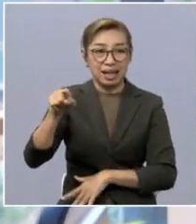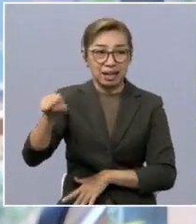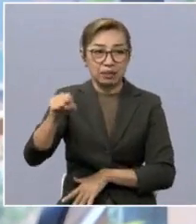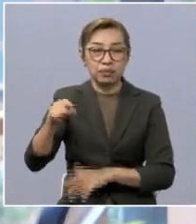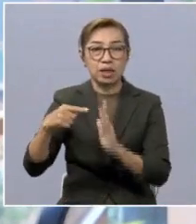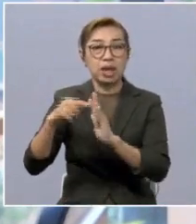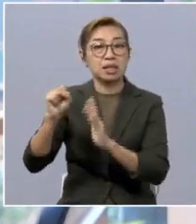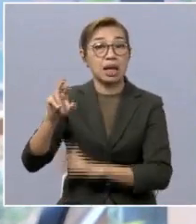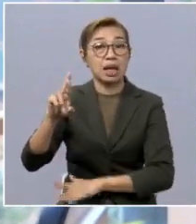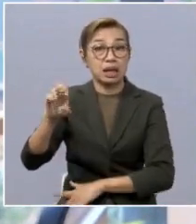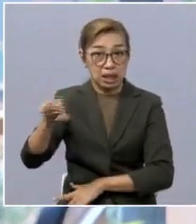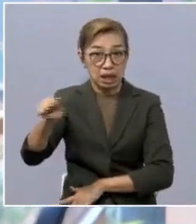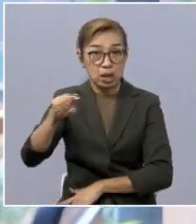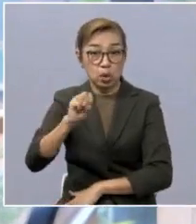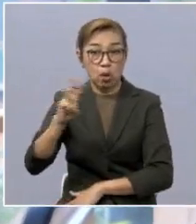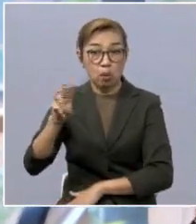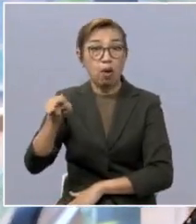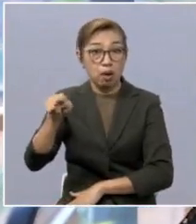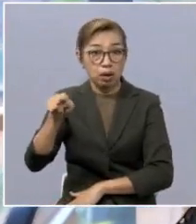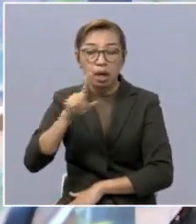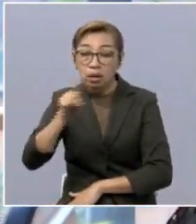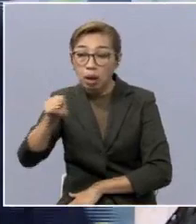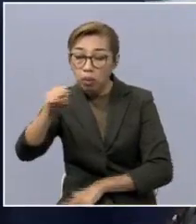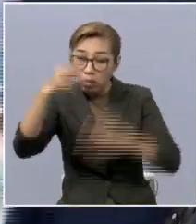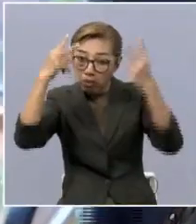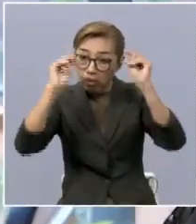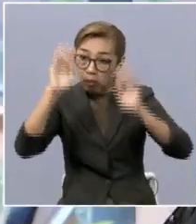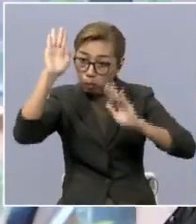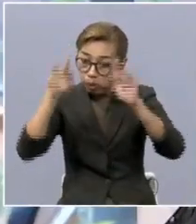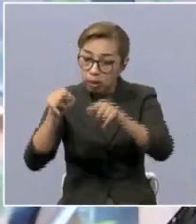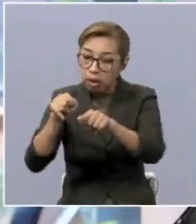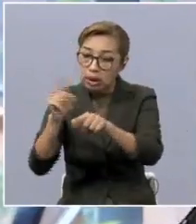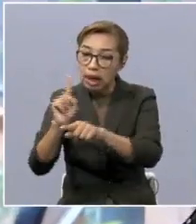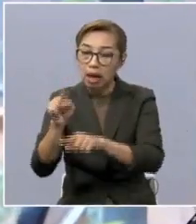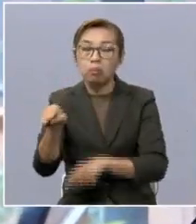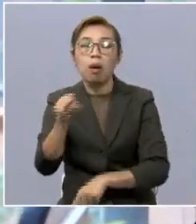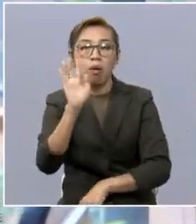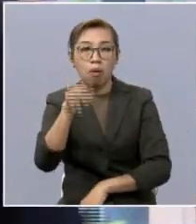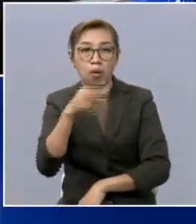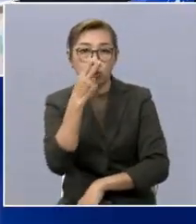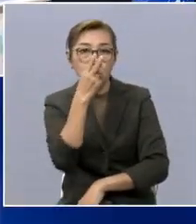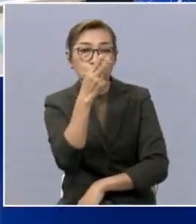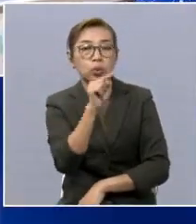ได้เน้นเฉพาะคุณอุ๊งอิ๊งอย่างเดียวนะครับแต่จะดูผลคะแนนหลังเลือกตั้